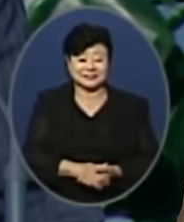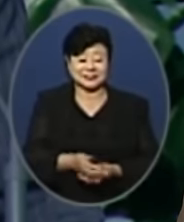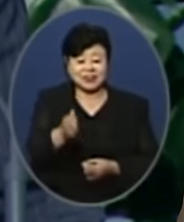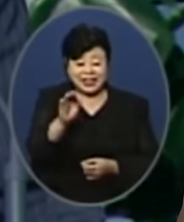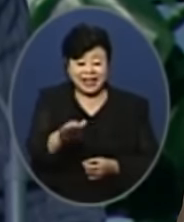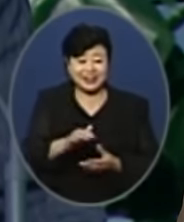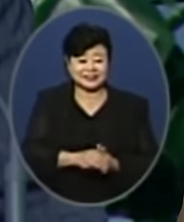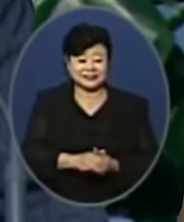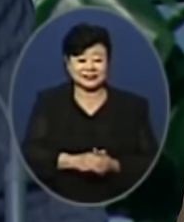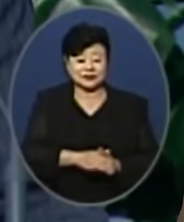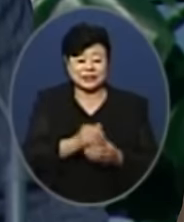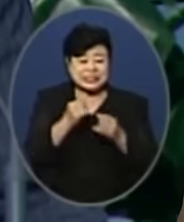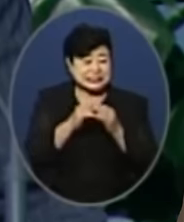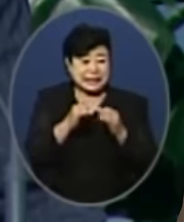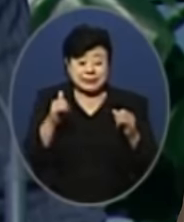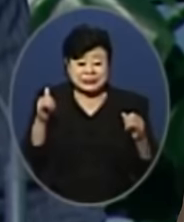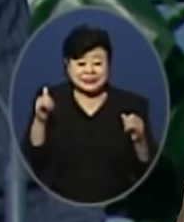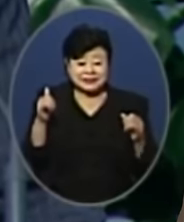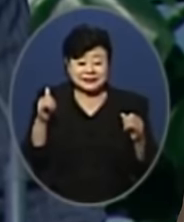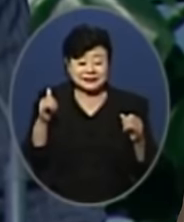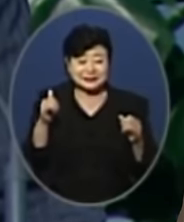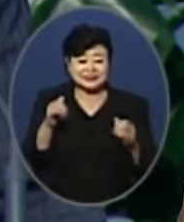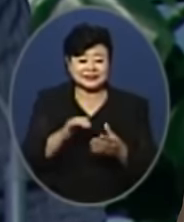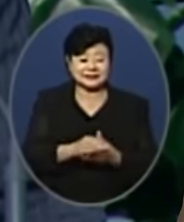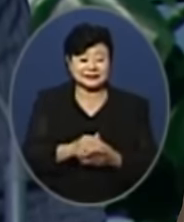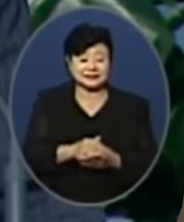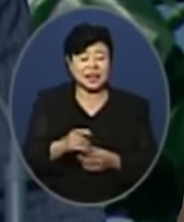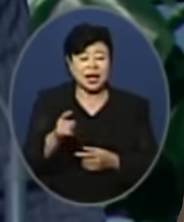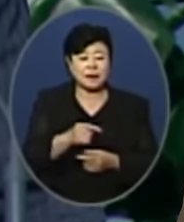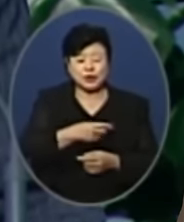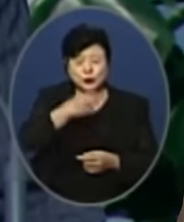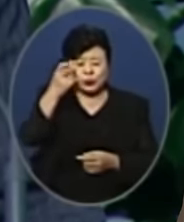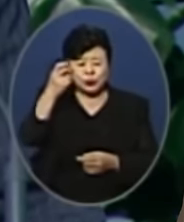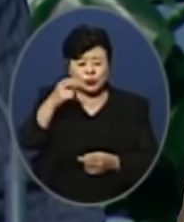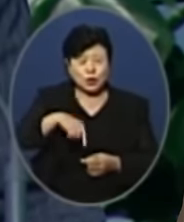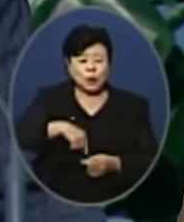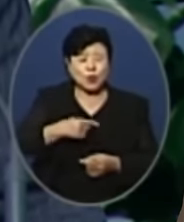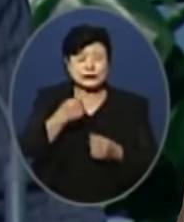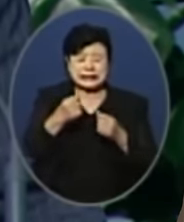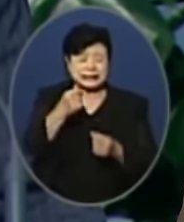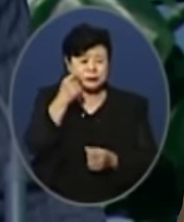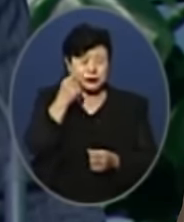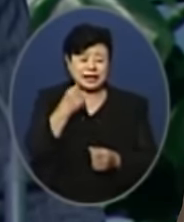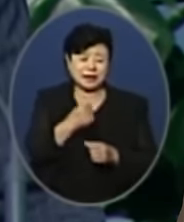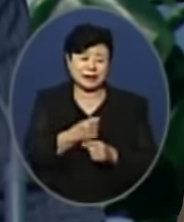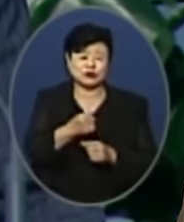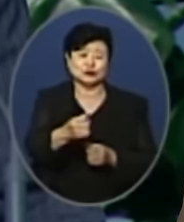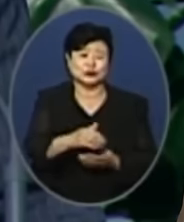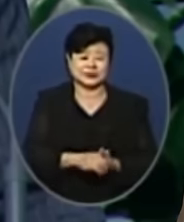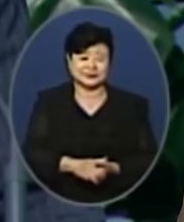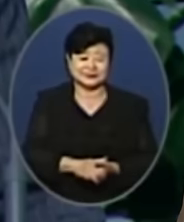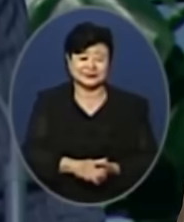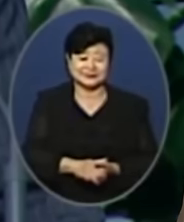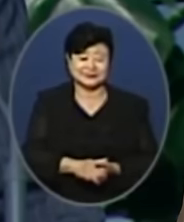그러나 우리 사람은 아무리 똑똑해도 혼자는 살지 못하게 만들어졌던